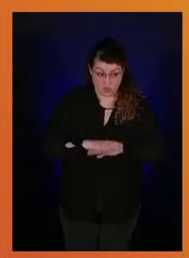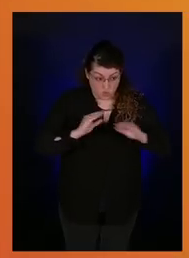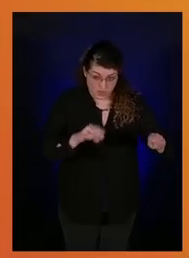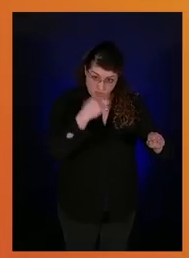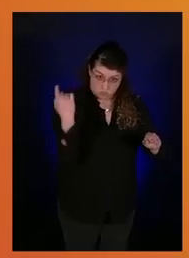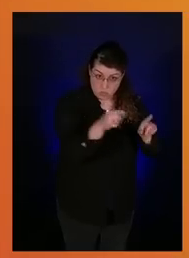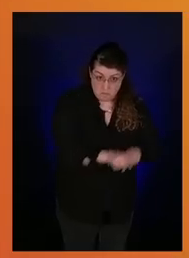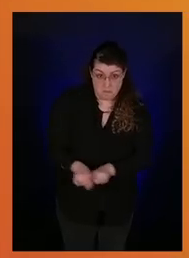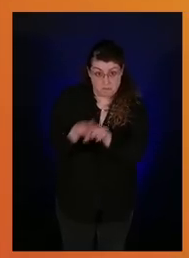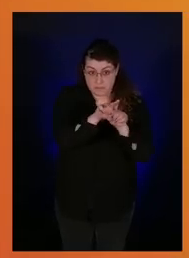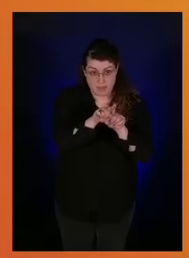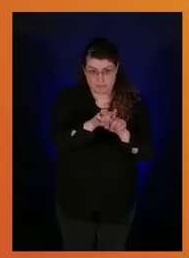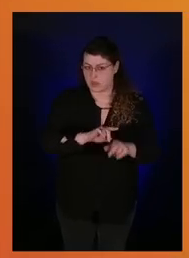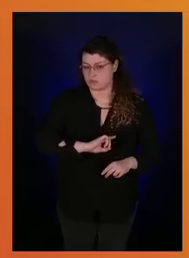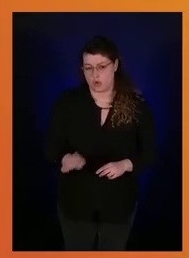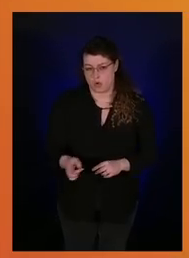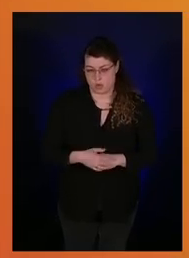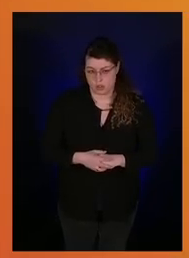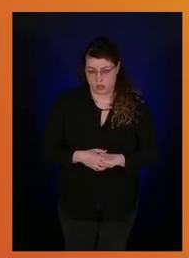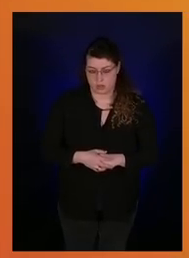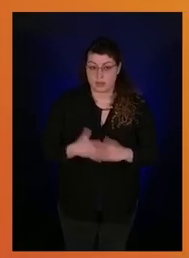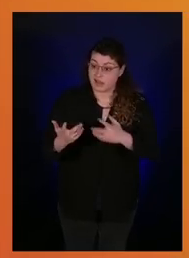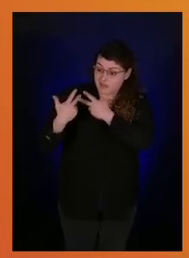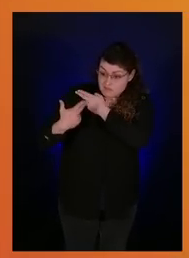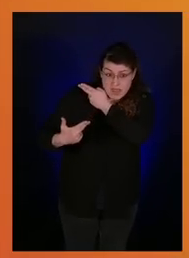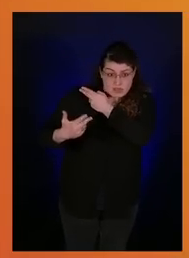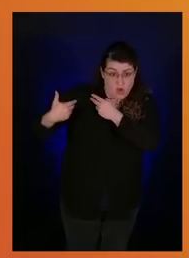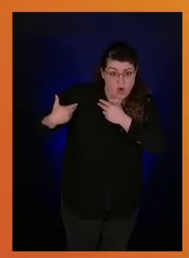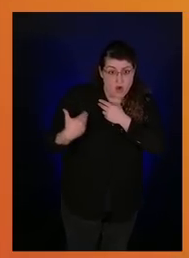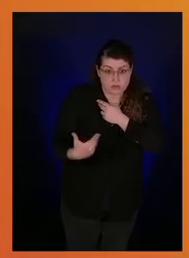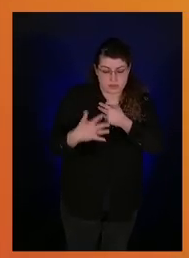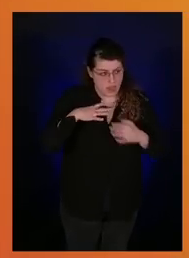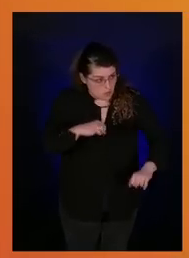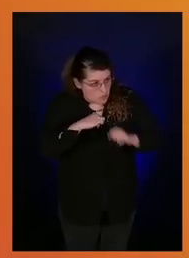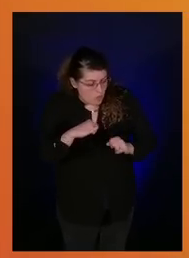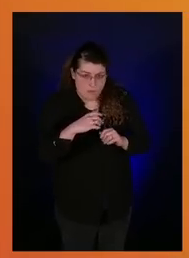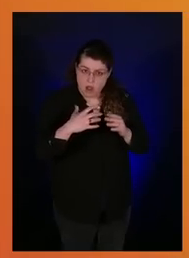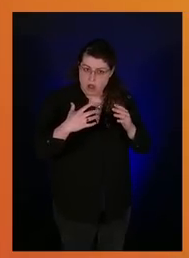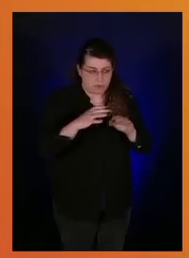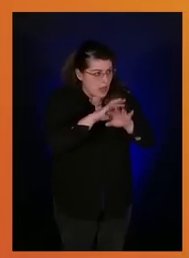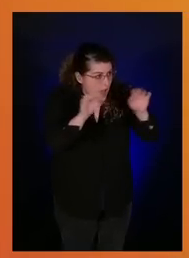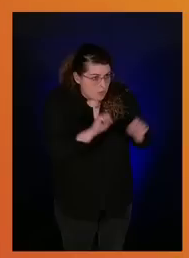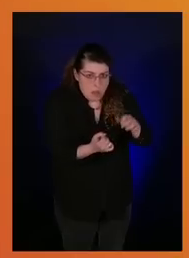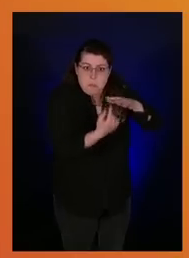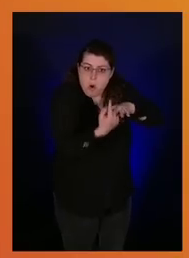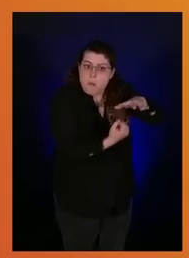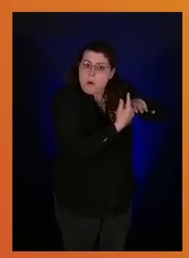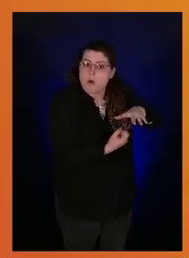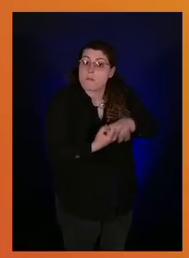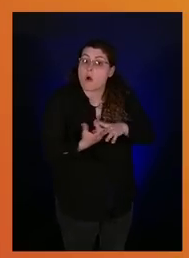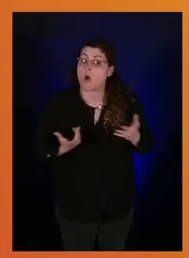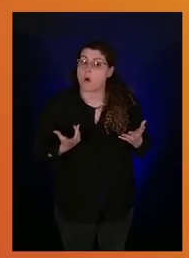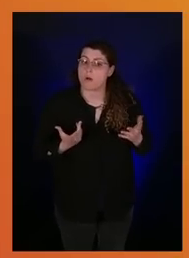monde. Durant cette période, des mouvements professionnels exceptionnels ont vu le jour. À ce titre, les occupations